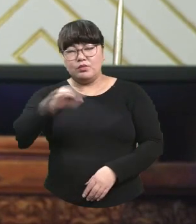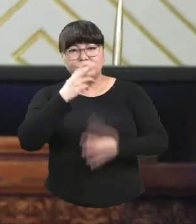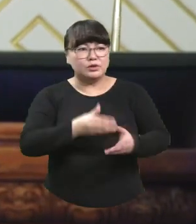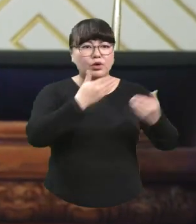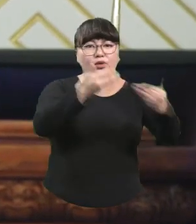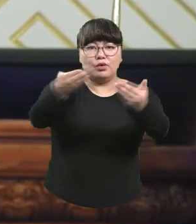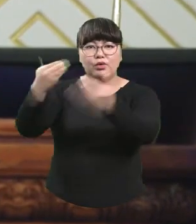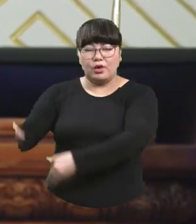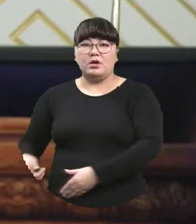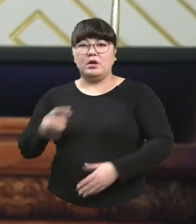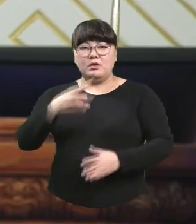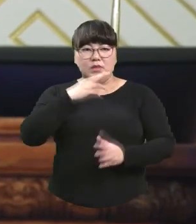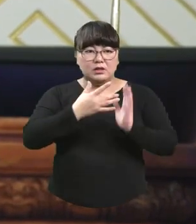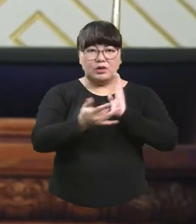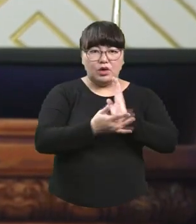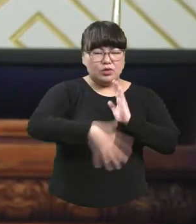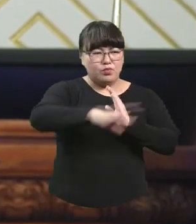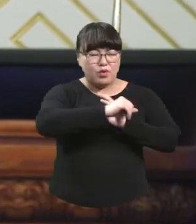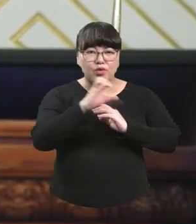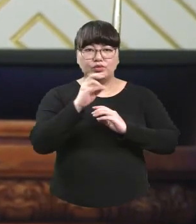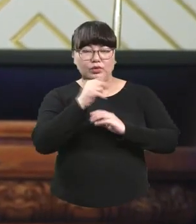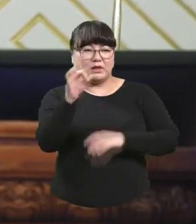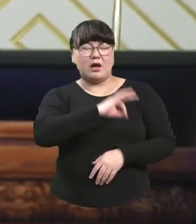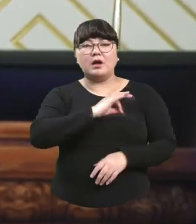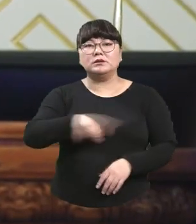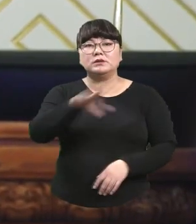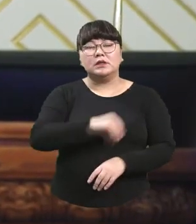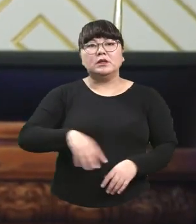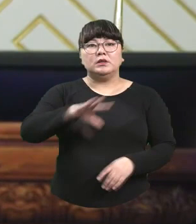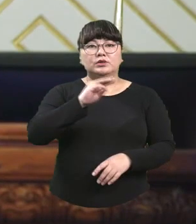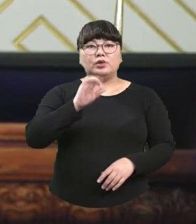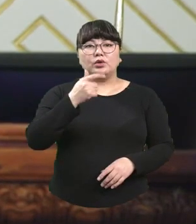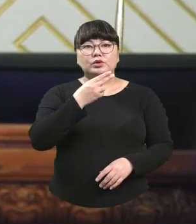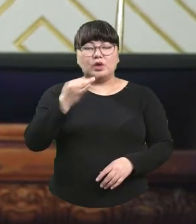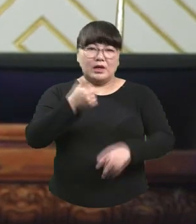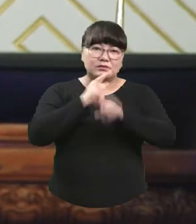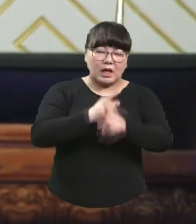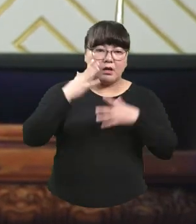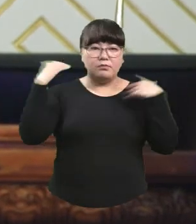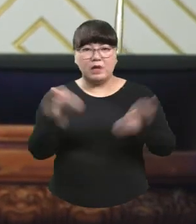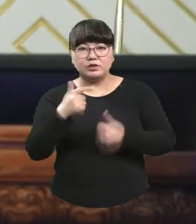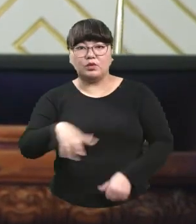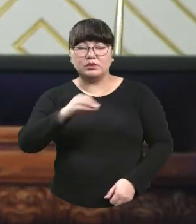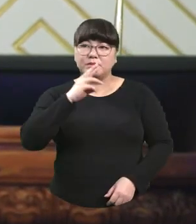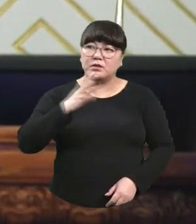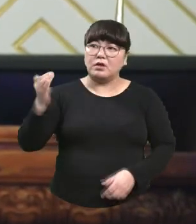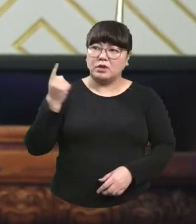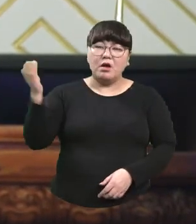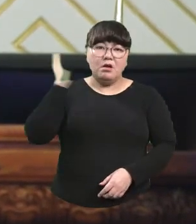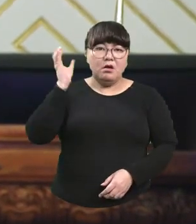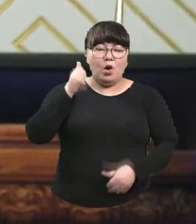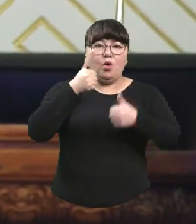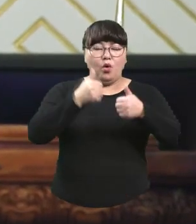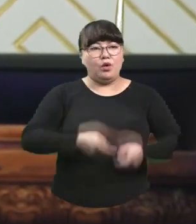хүргэдэг энэ гар утас мэдээллийн технологи бүх сүлжээг ашигласан энэ тогтолцоог яг биелүүлж малчид ч гэсэн тэрүүгээр байгаа мэдээг хүлээж